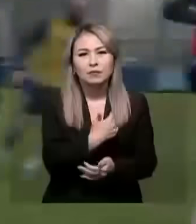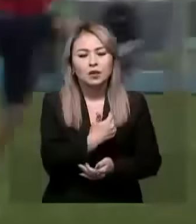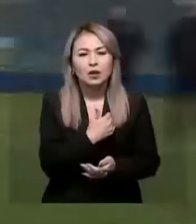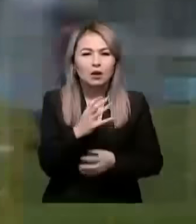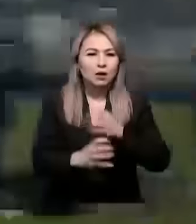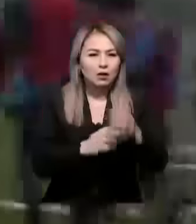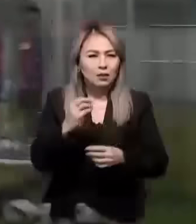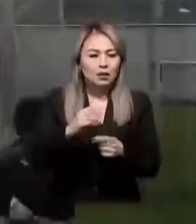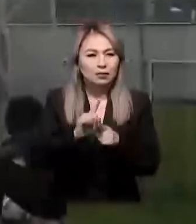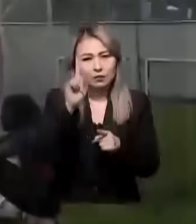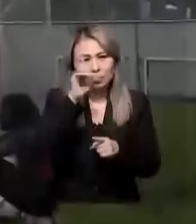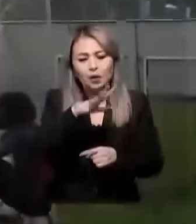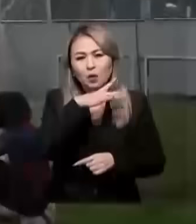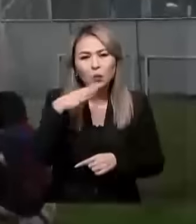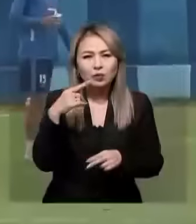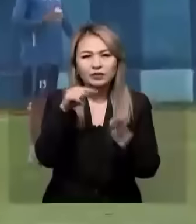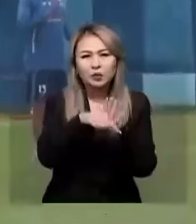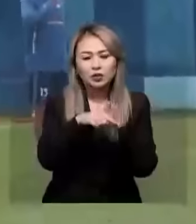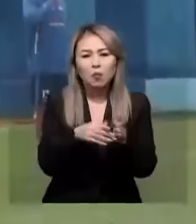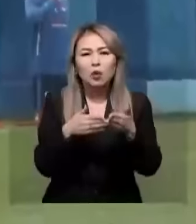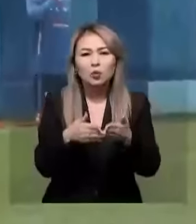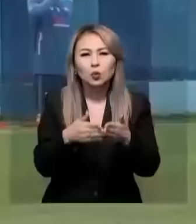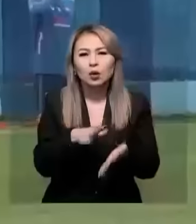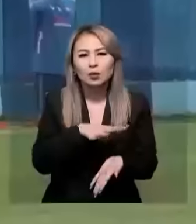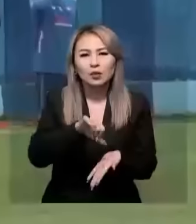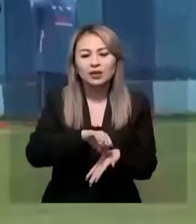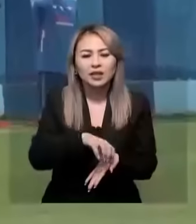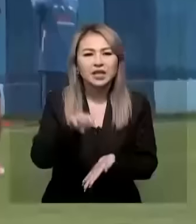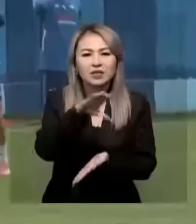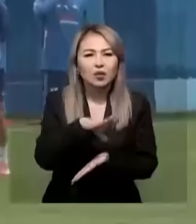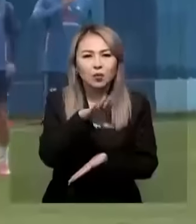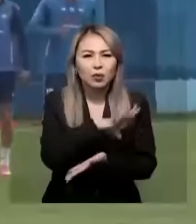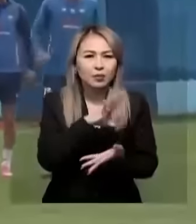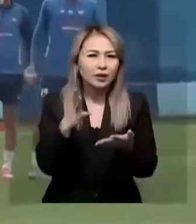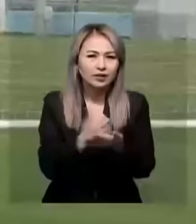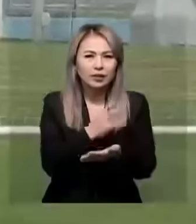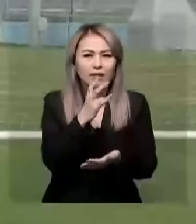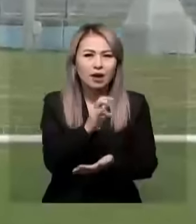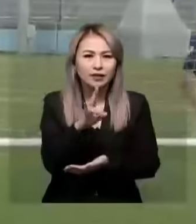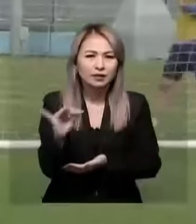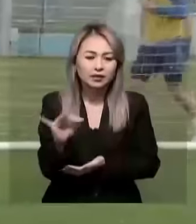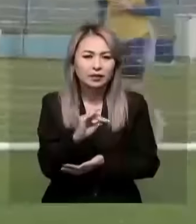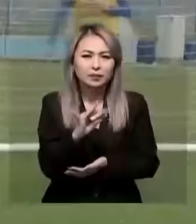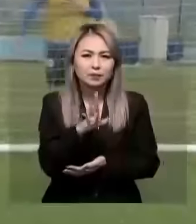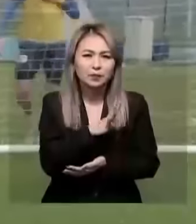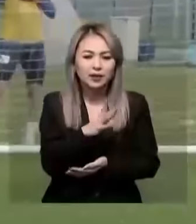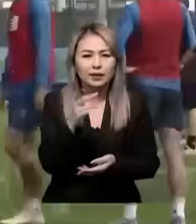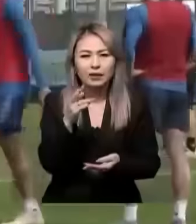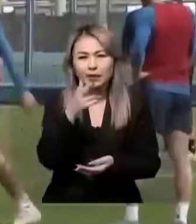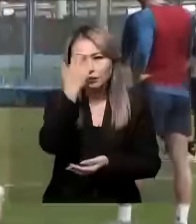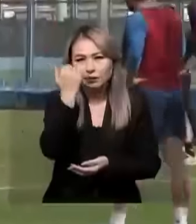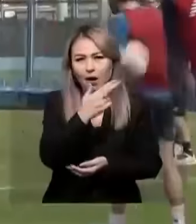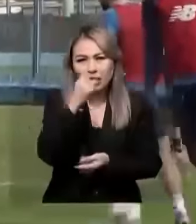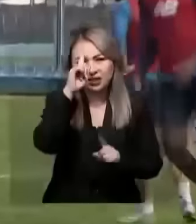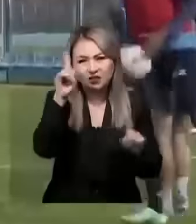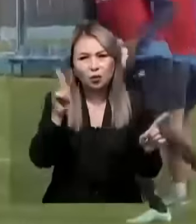әлемге танымал футболшылар көп. Соның ішінде Португалия сапында Еуропа чемпионатын жеңген Нани мен бір кездері Италия футболының